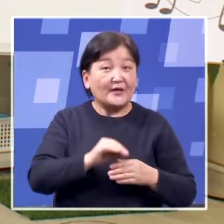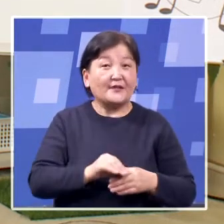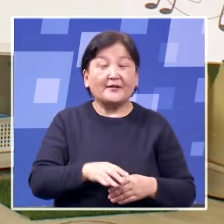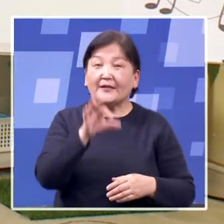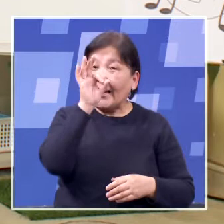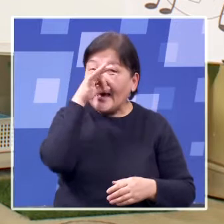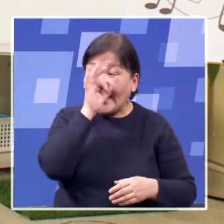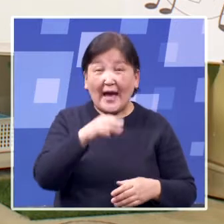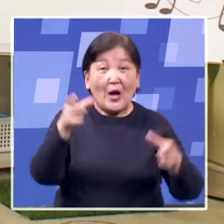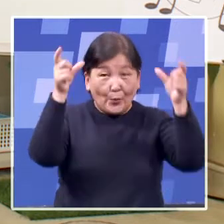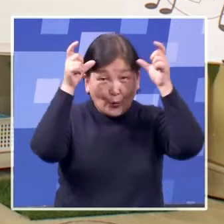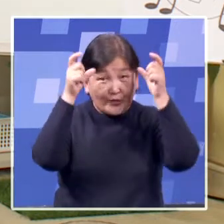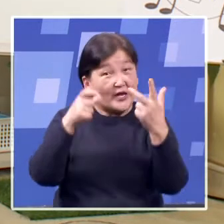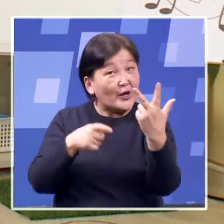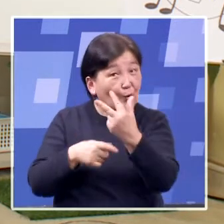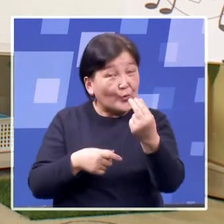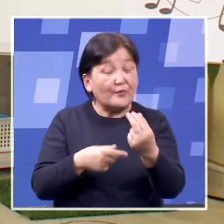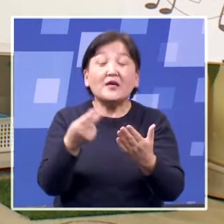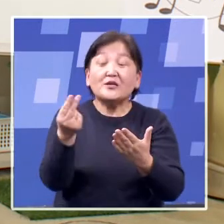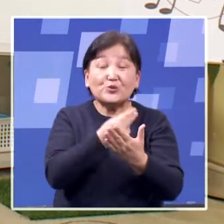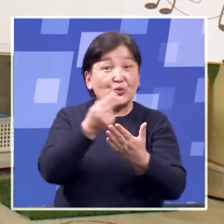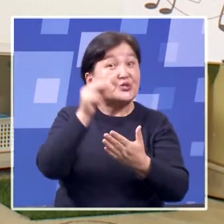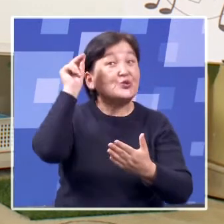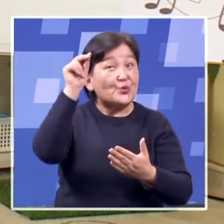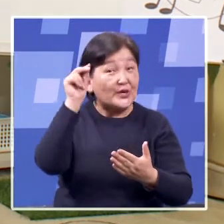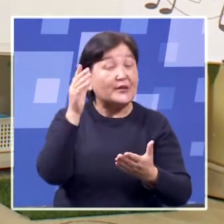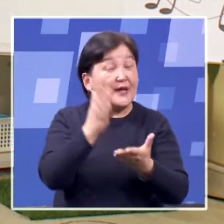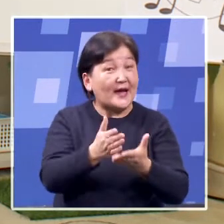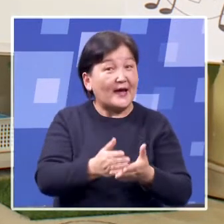зурж сурах нэ. За, эхнийхд хуудас цаасаа аваад